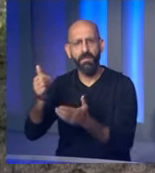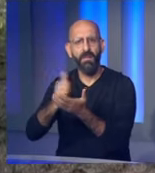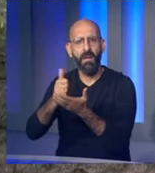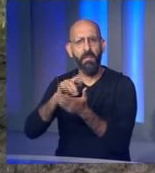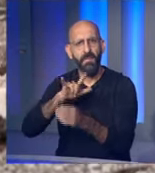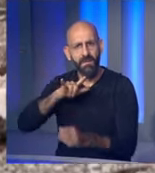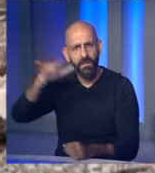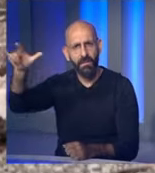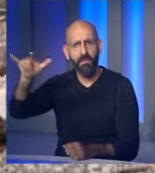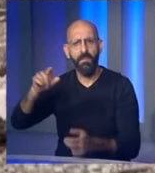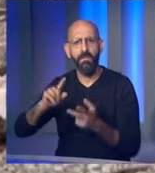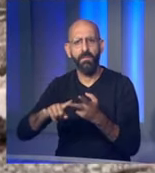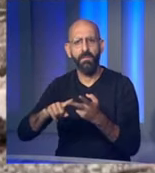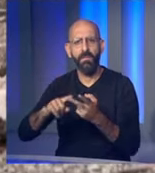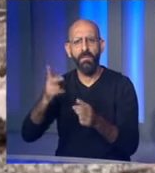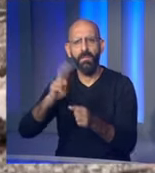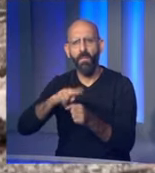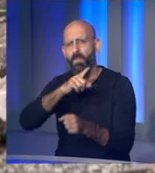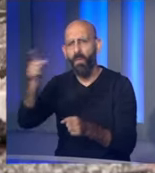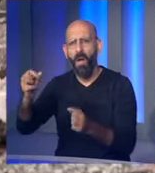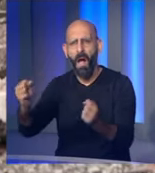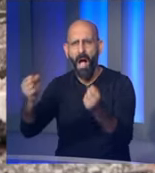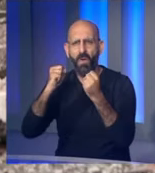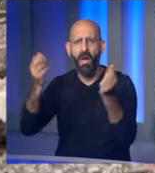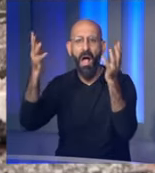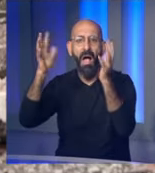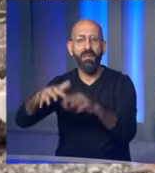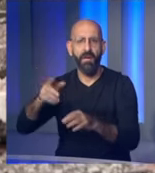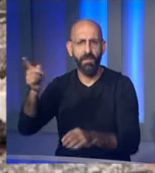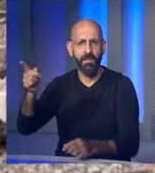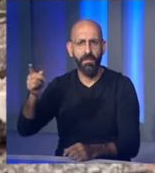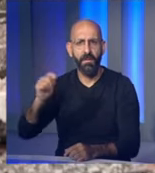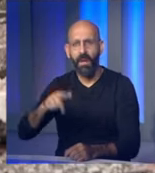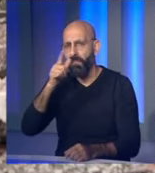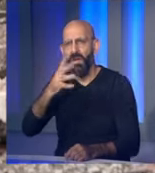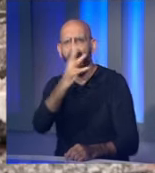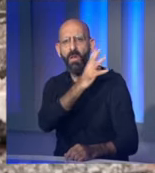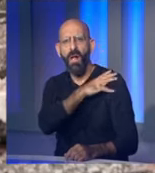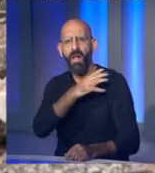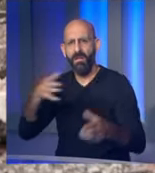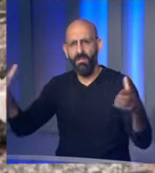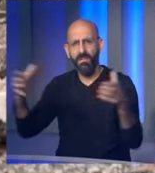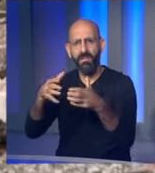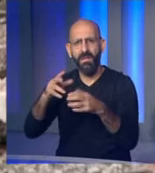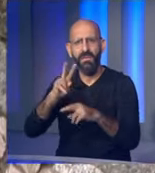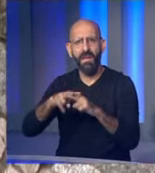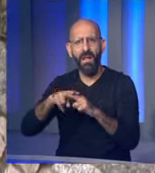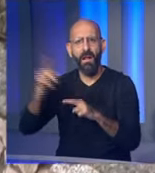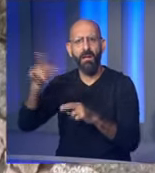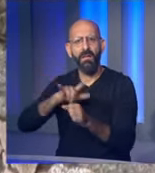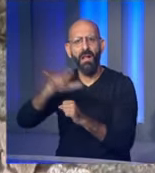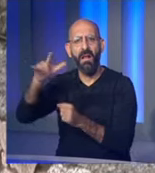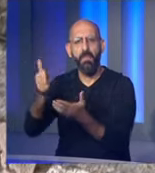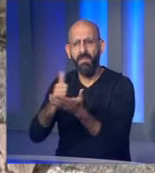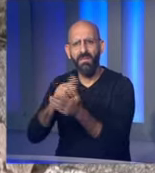تجمعا لقوات جيش العدو في مستوطنه افيفيم وفي مدينه صفض المحتله وقاعده تدريب للواء المظليين في مستوطنه